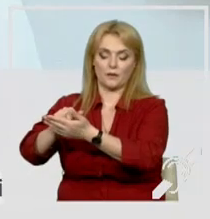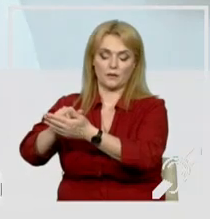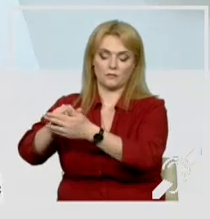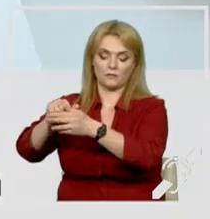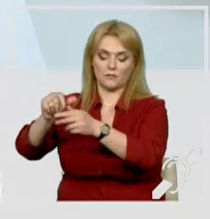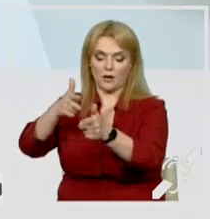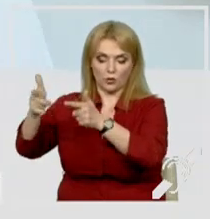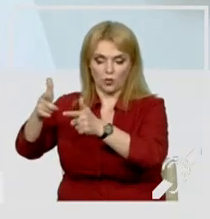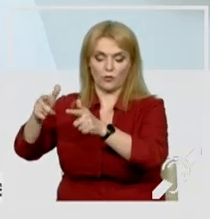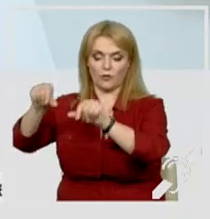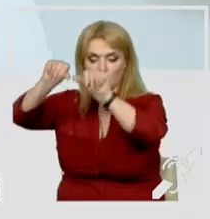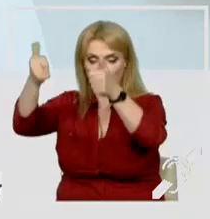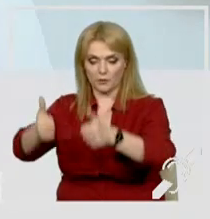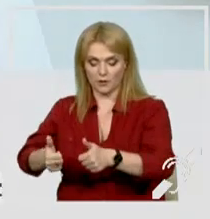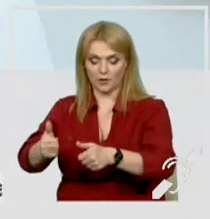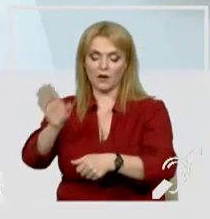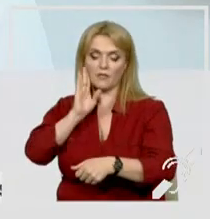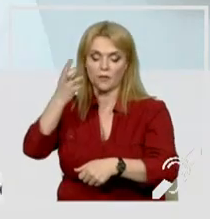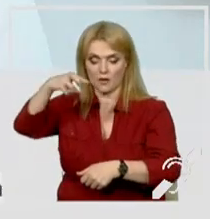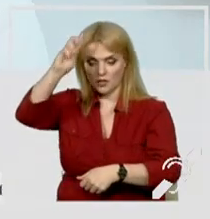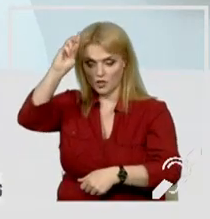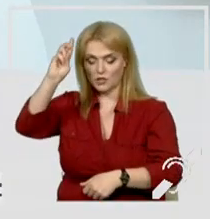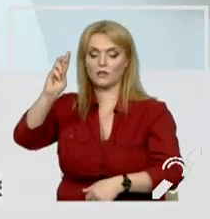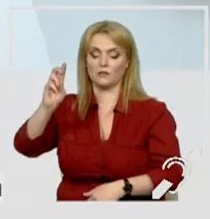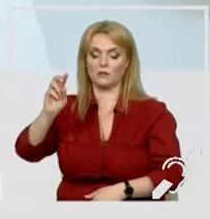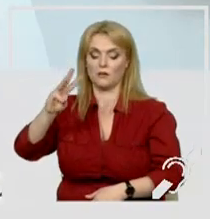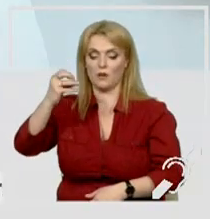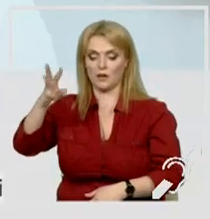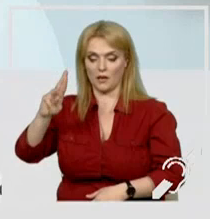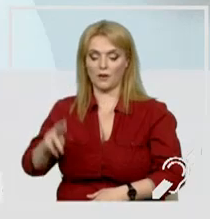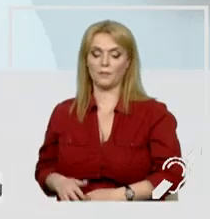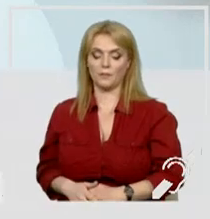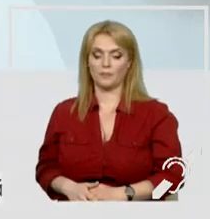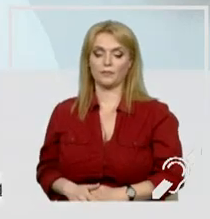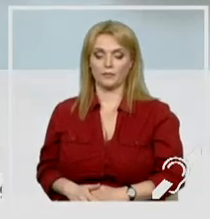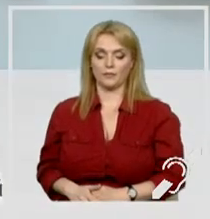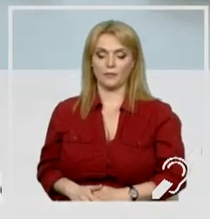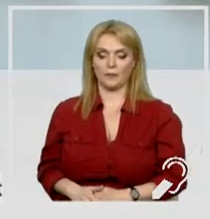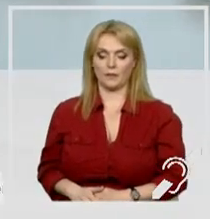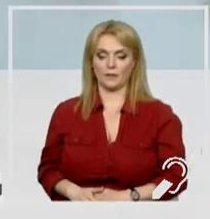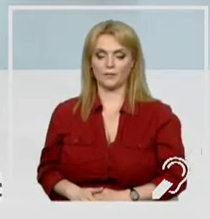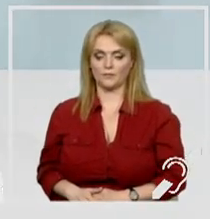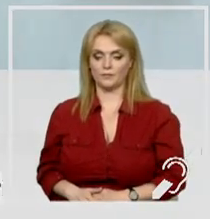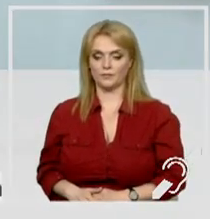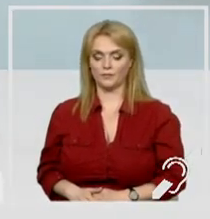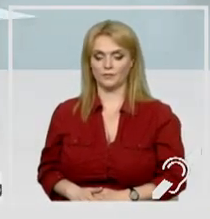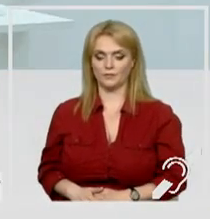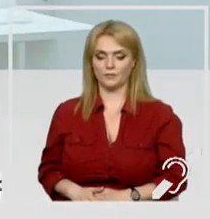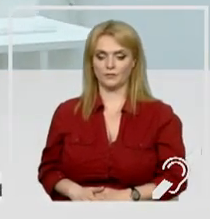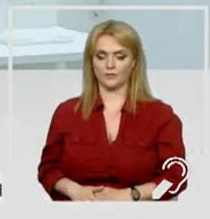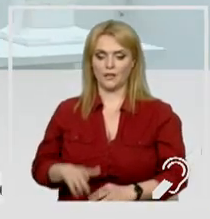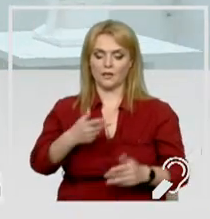monumentului Reginei, dar ceea ce vedem noi pur și simplu ne împins ca să